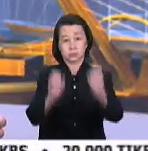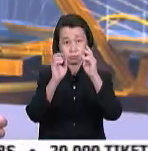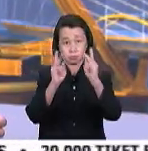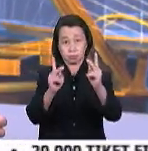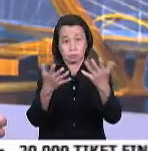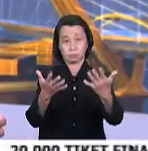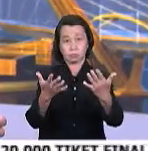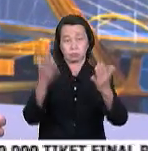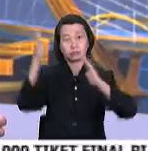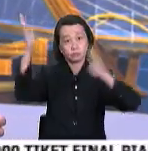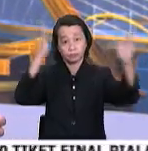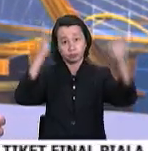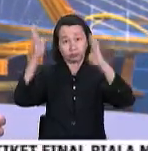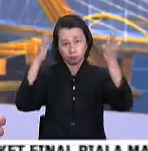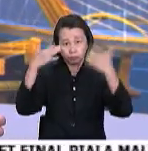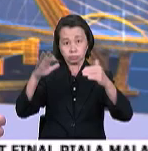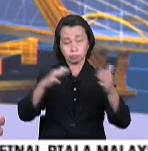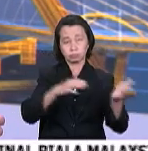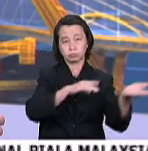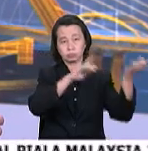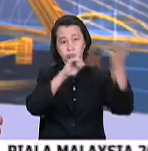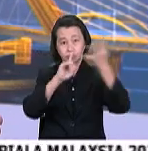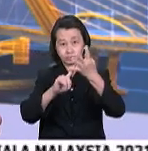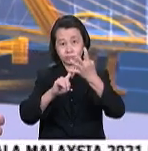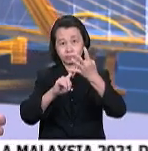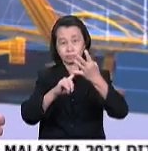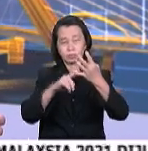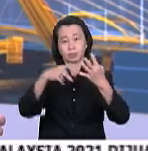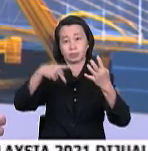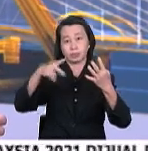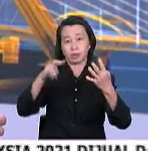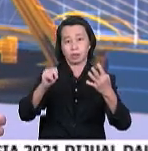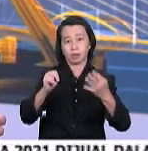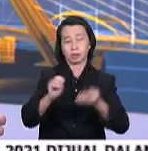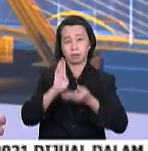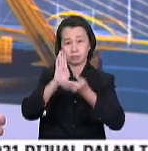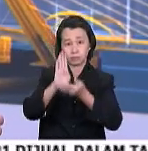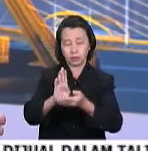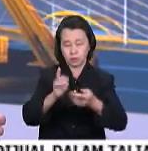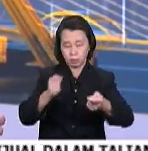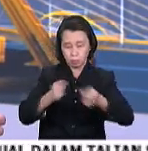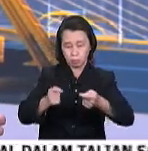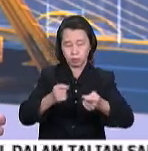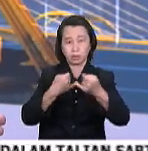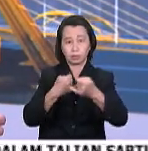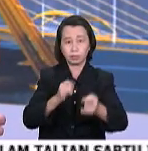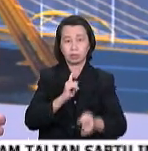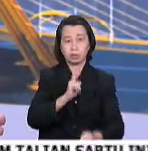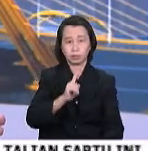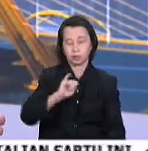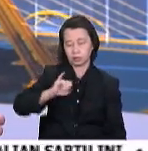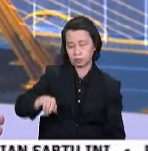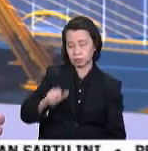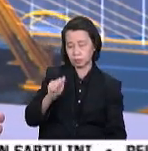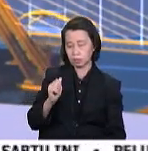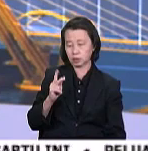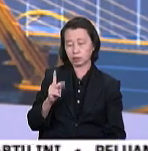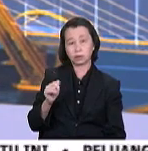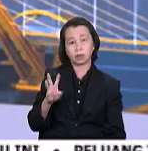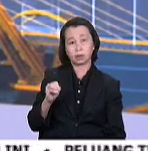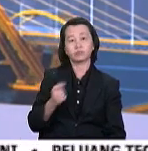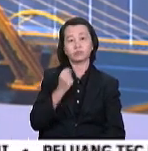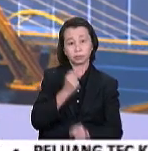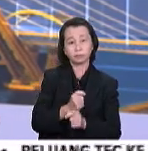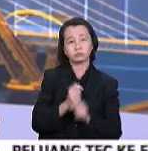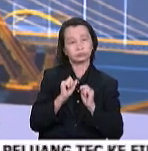Baik, meskipun negara telah masuk ke fasa endemik, bantuan musaadah kelolaan Jambatan Kemajuan Islam Malaysia JAKIM